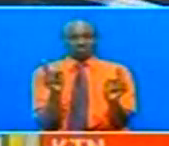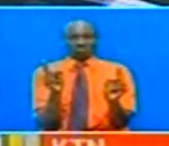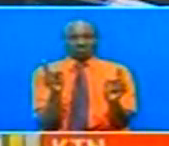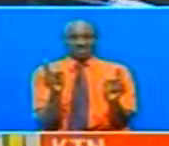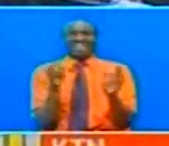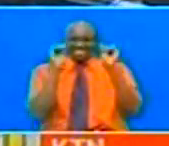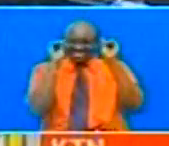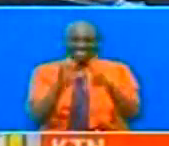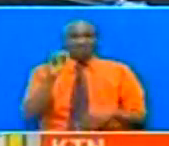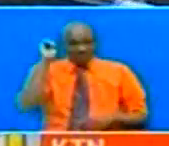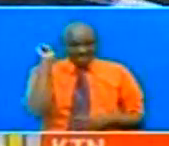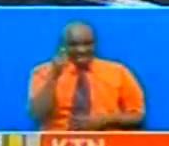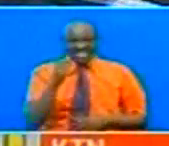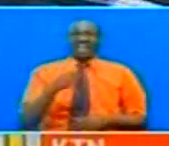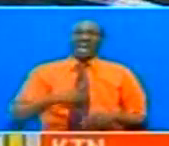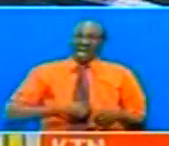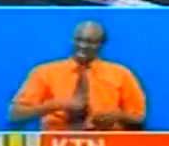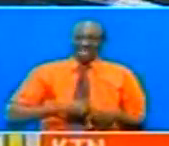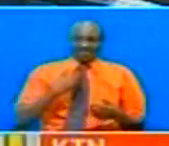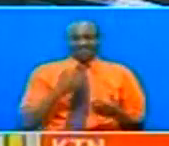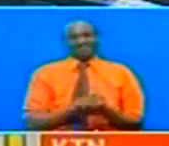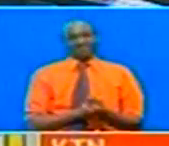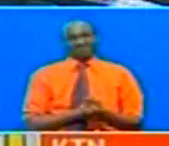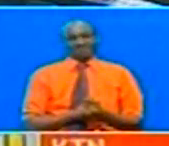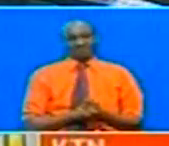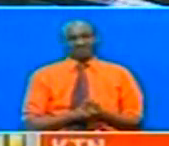Teachers of Kenya are hungry.